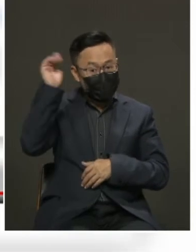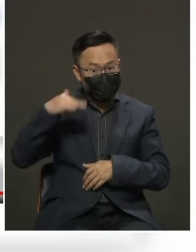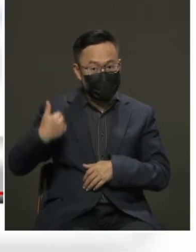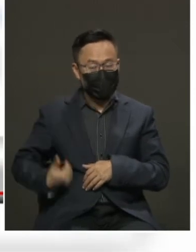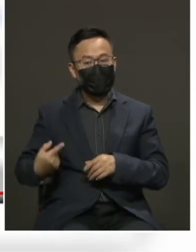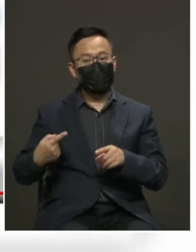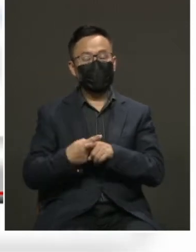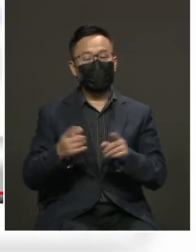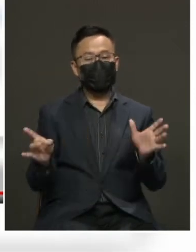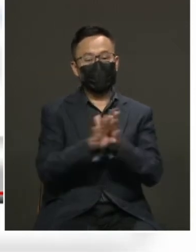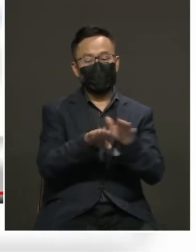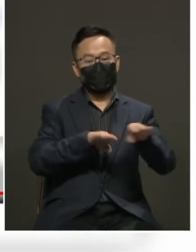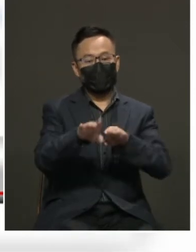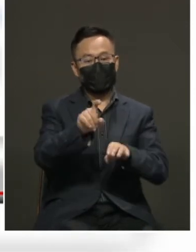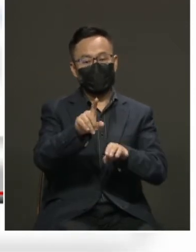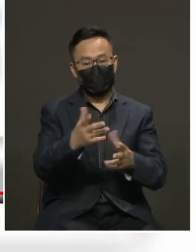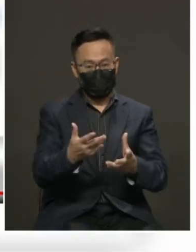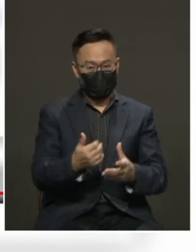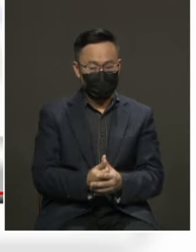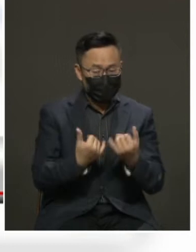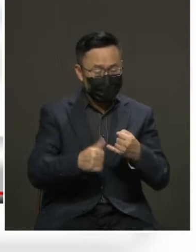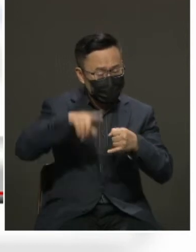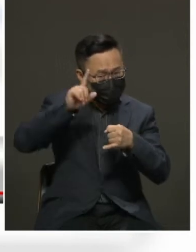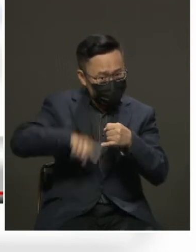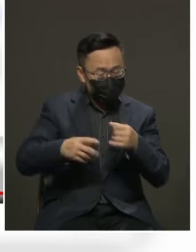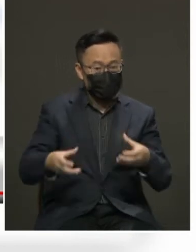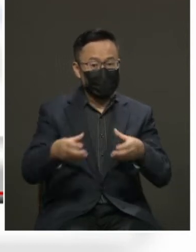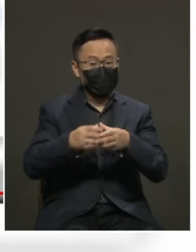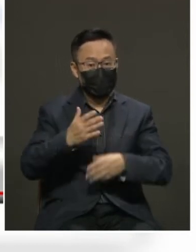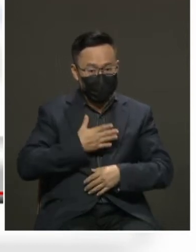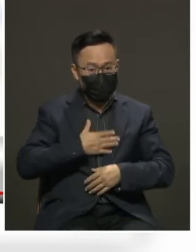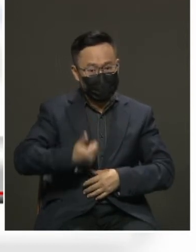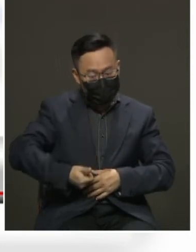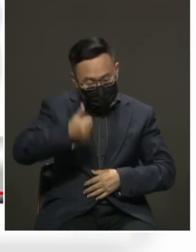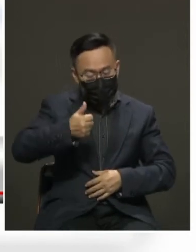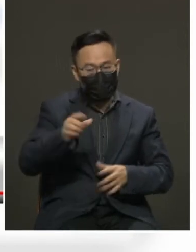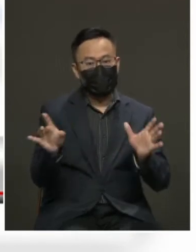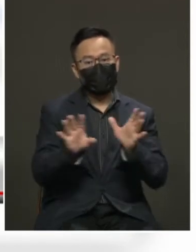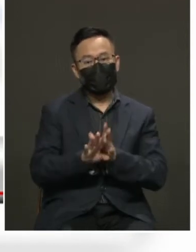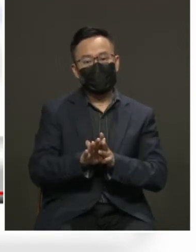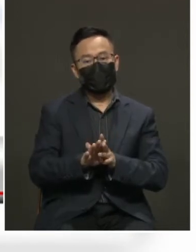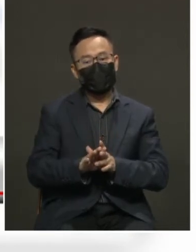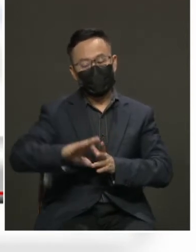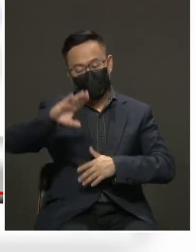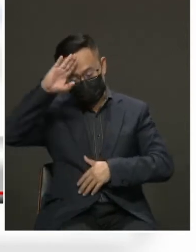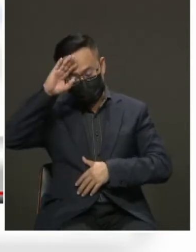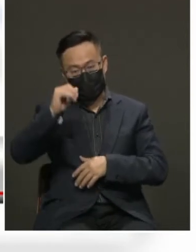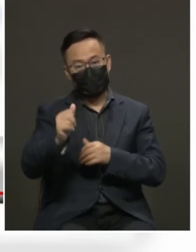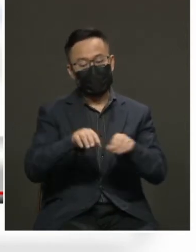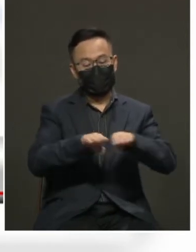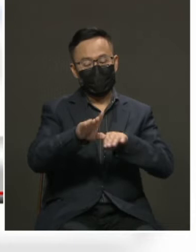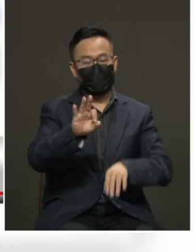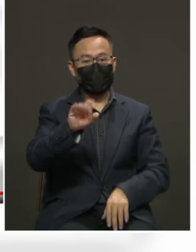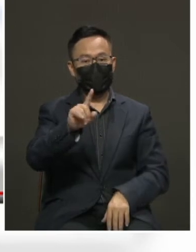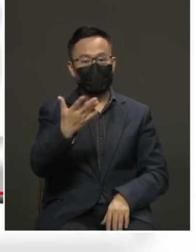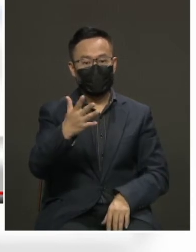ข้อเสียคือเราพลาดโอกาสที่ดูเหมือนจะเป็นสุดสัปดาห์ที่ดีของทีมและผมก็รู้สึกเจ็บปวดเหมือนกันนะแต่ข้อดีอย่างน้อยก็ได้ล